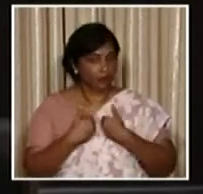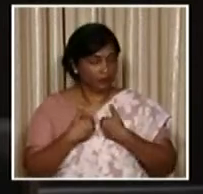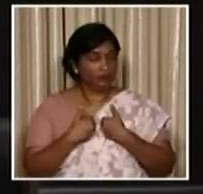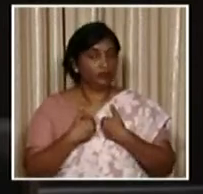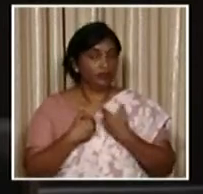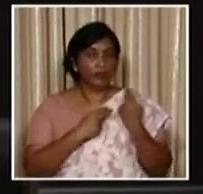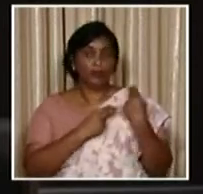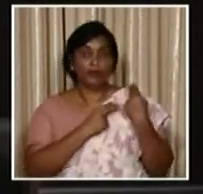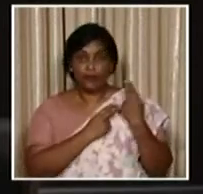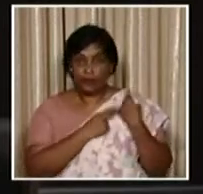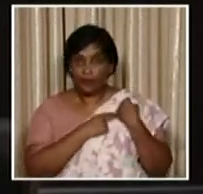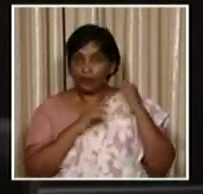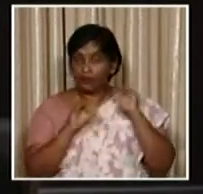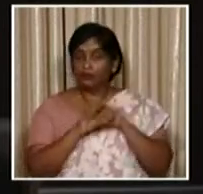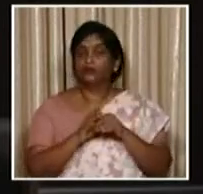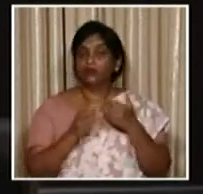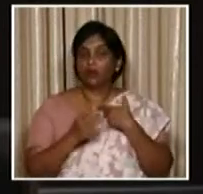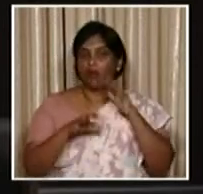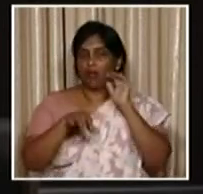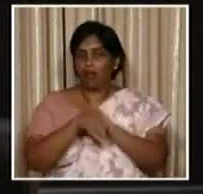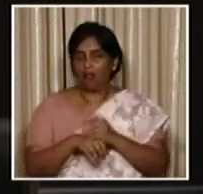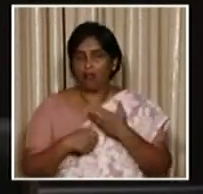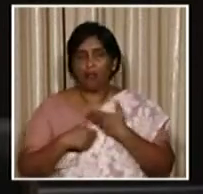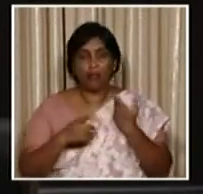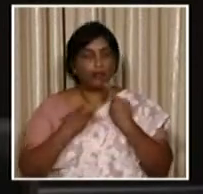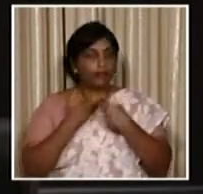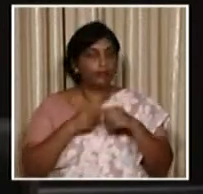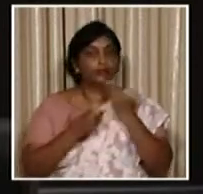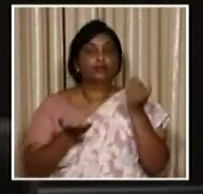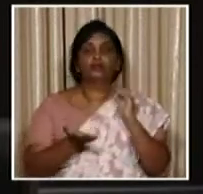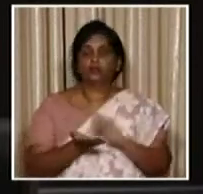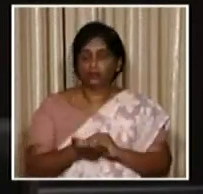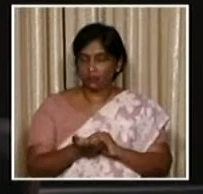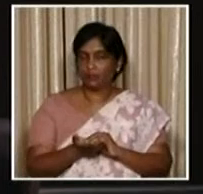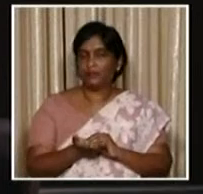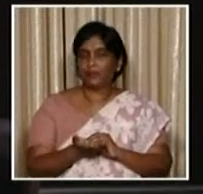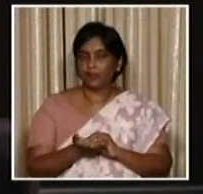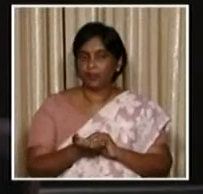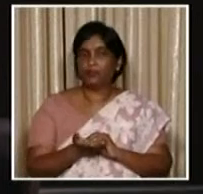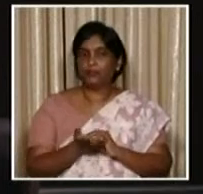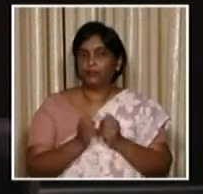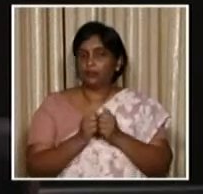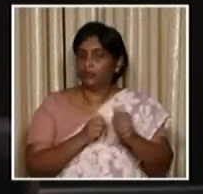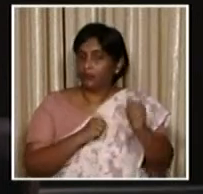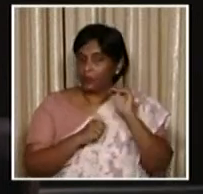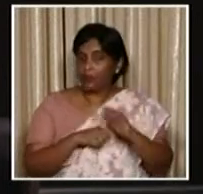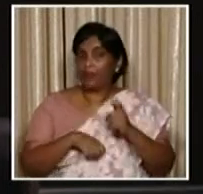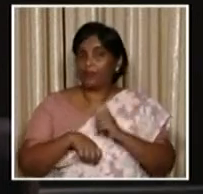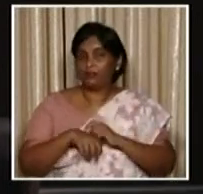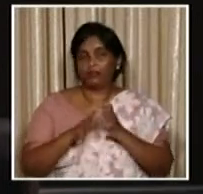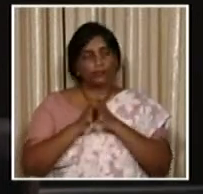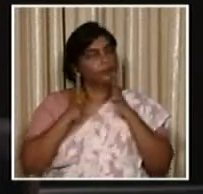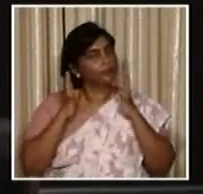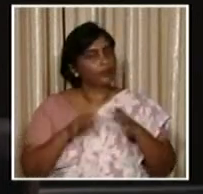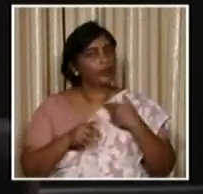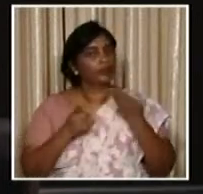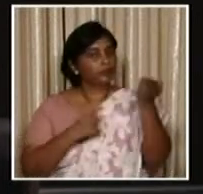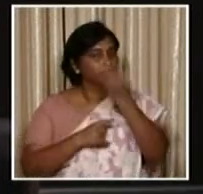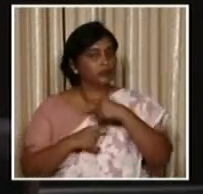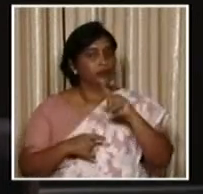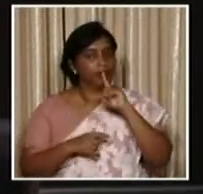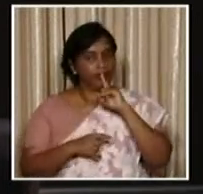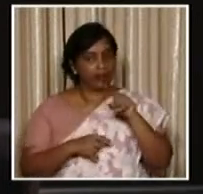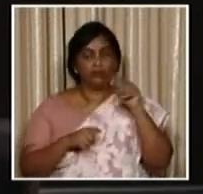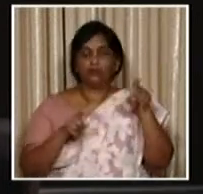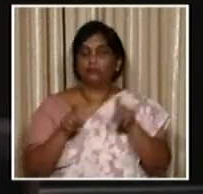අපි වගකීම් දරද්දී අපිට අල්ල ගන්න බැරුව ගිය දේ නැවත වතාවක් වෙන්න තියෙන ඉඩකඩ වැඩි කියන එක ඔබ තමුන්නාන්සලට